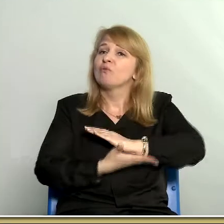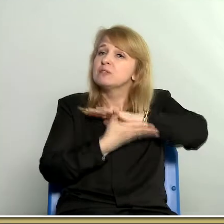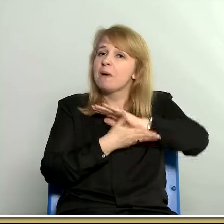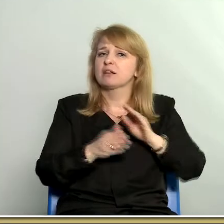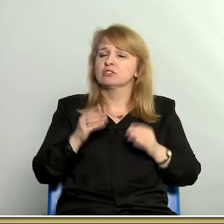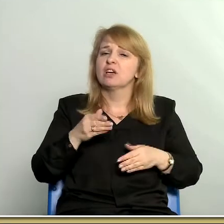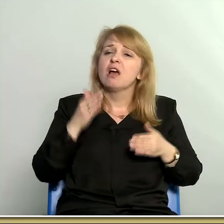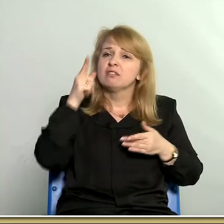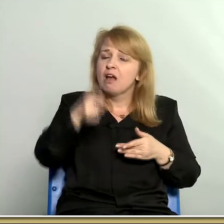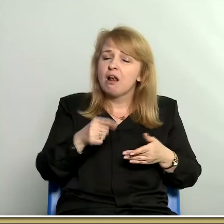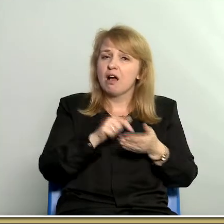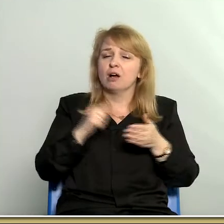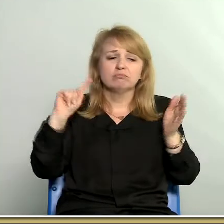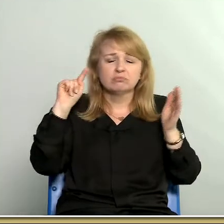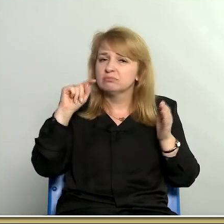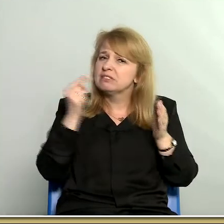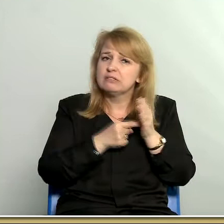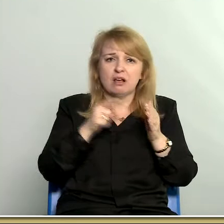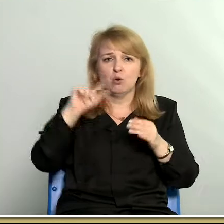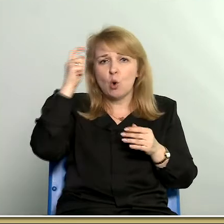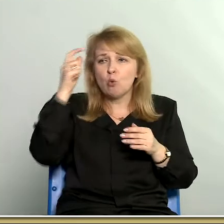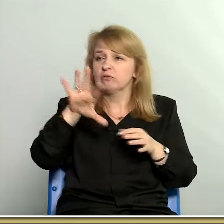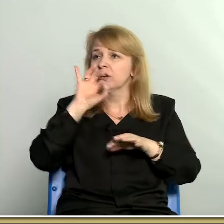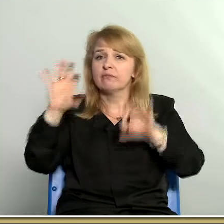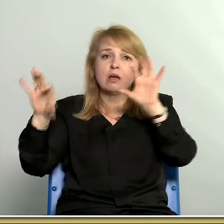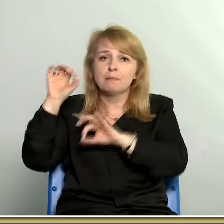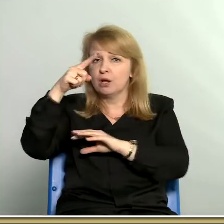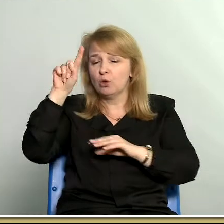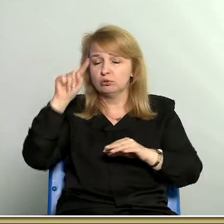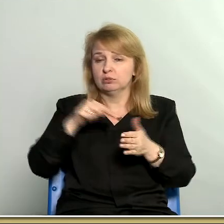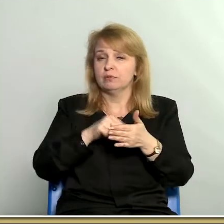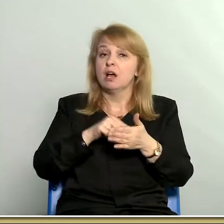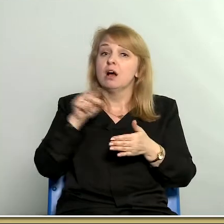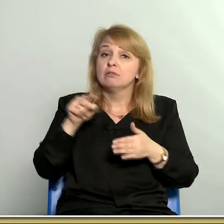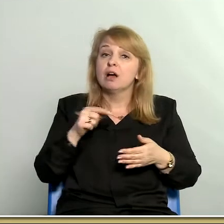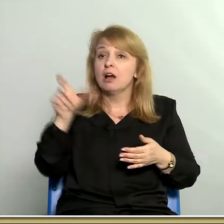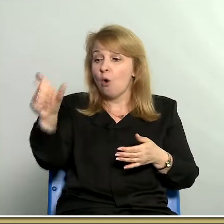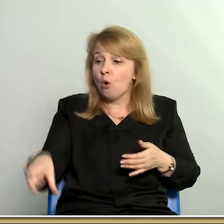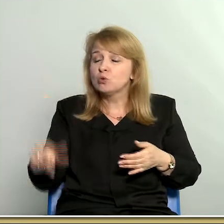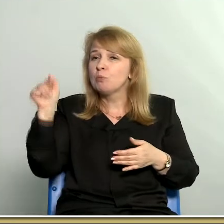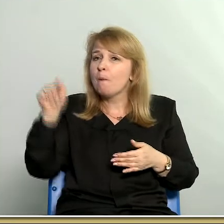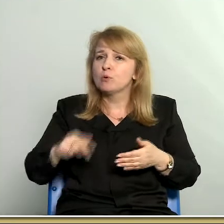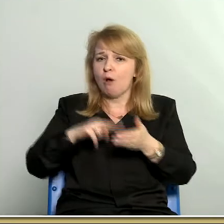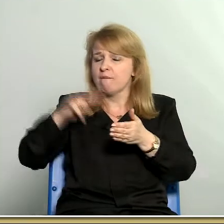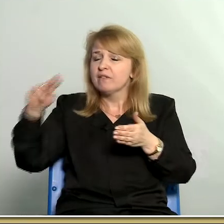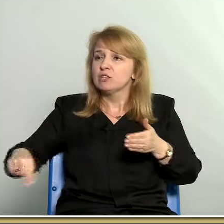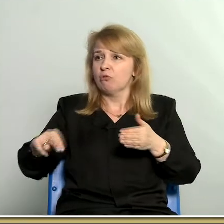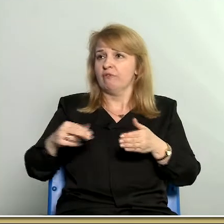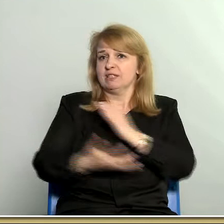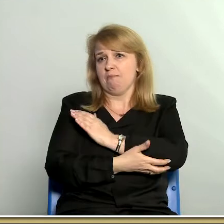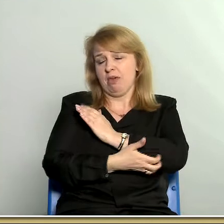dedykowane, było odpowiednie, adekwatne dla nich i te osoby mają w efekcie wychodzić z ubóstwa.